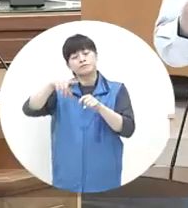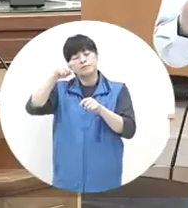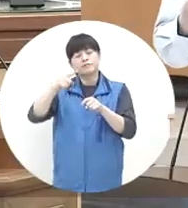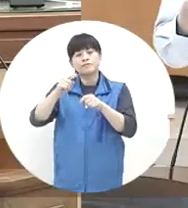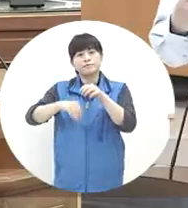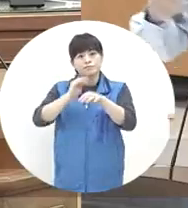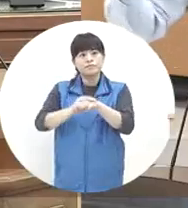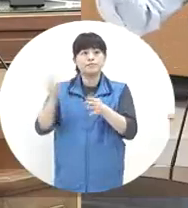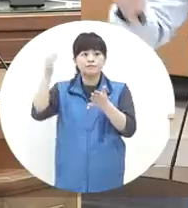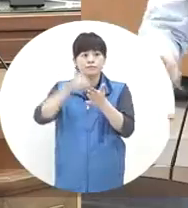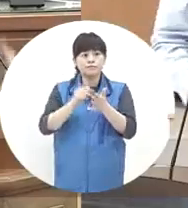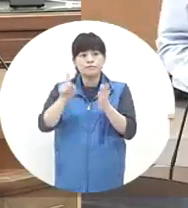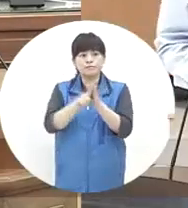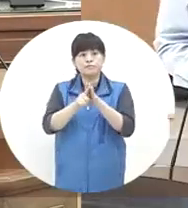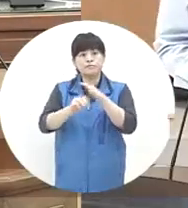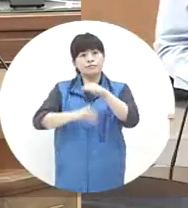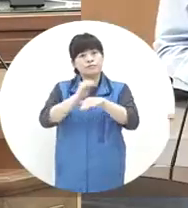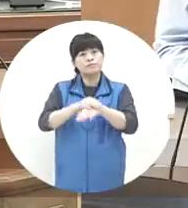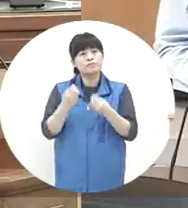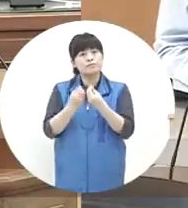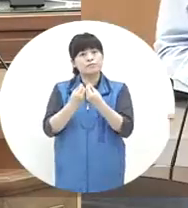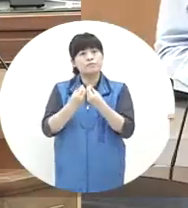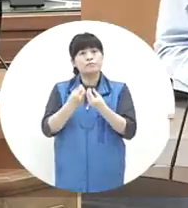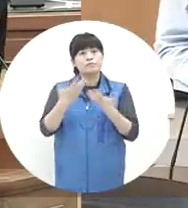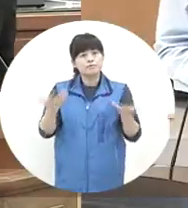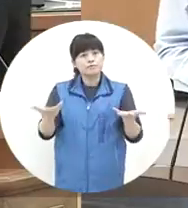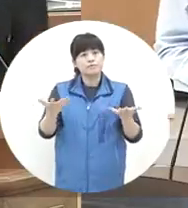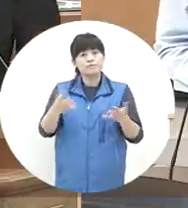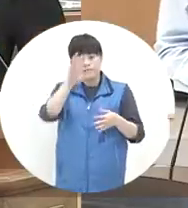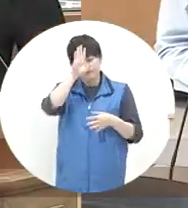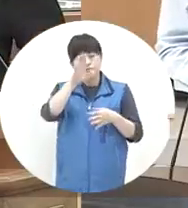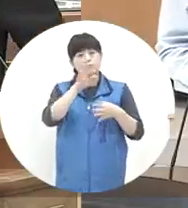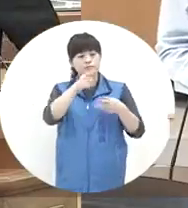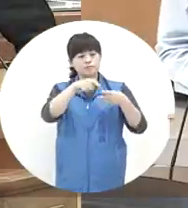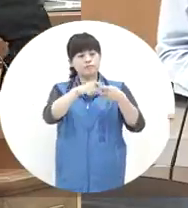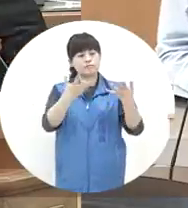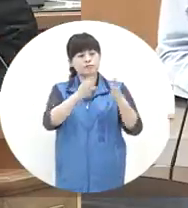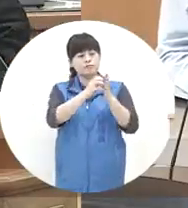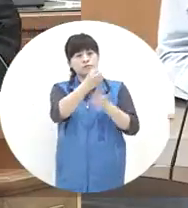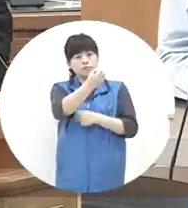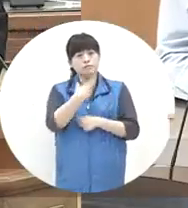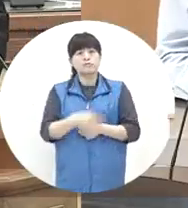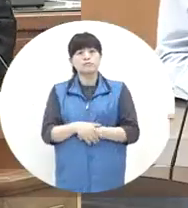什么时候可以完成齁、哦、那个请公务局或者是市长齁、哦、可不可以跟我讲一下